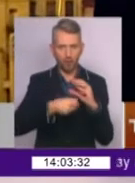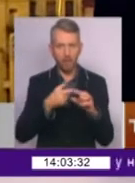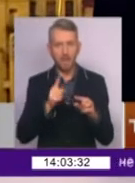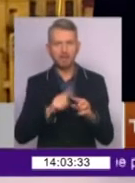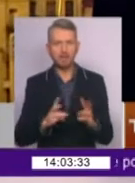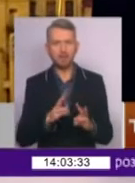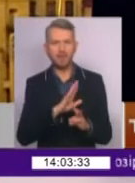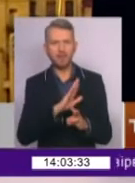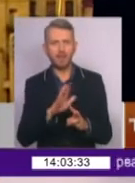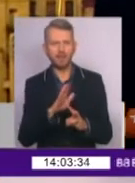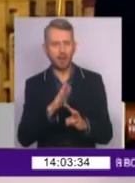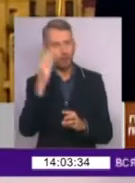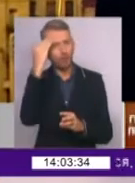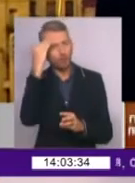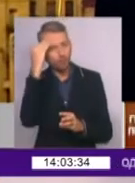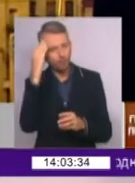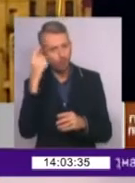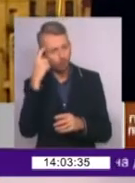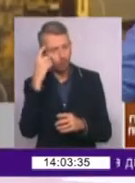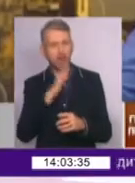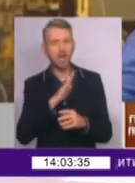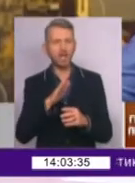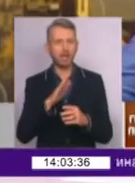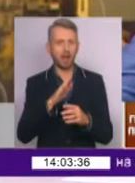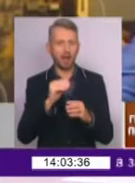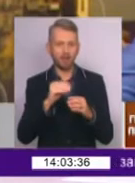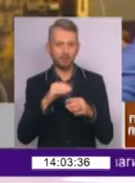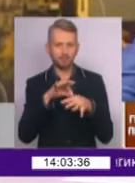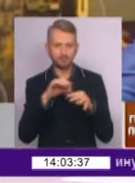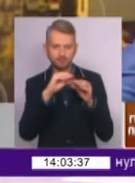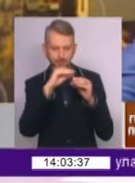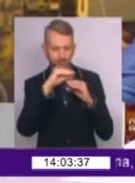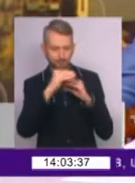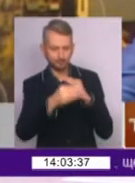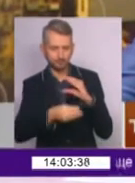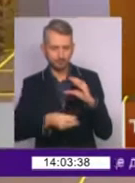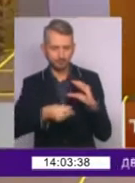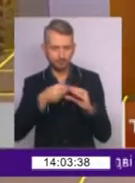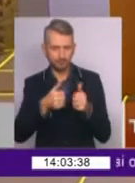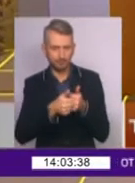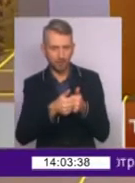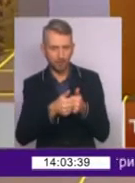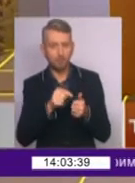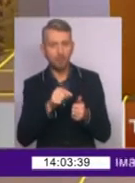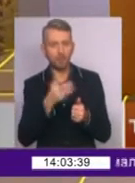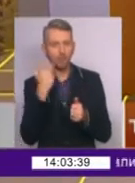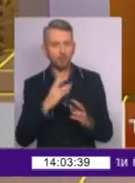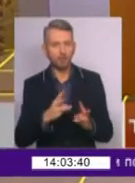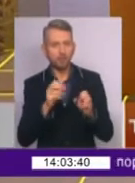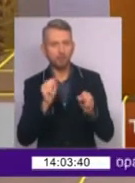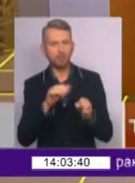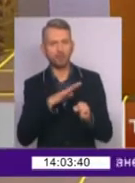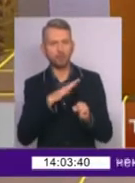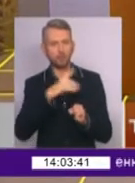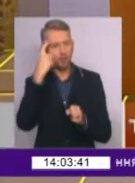тканин, які дуже близько до них прилягають. І коли вони запалені, вони можуть викликати набряк головного мозку,